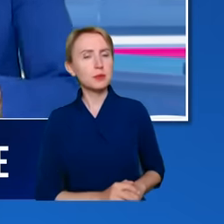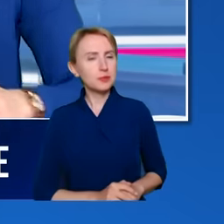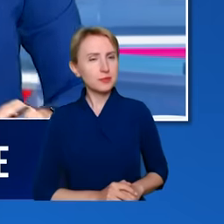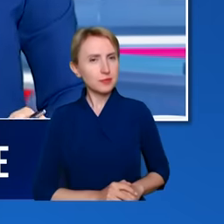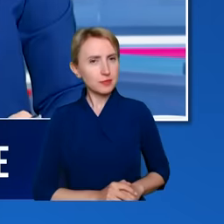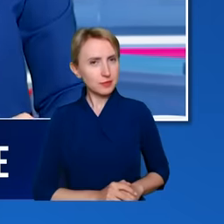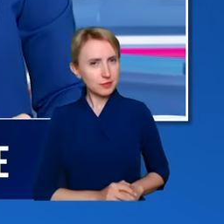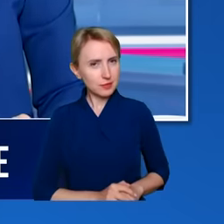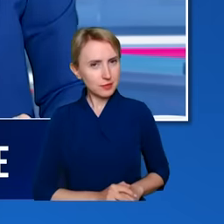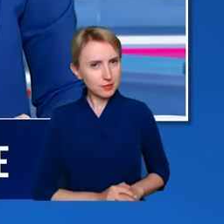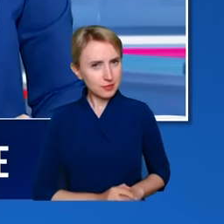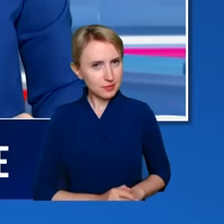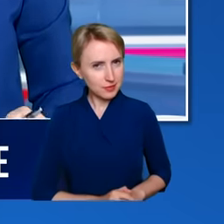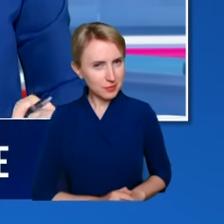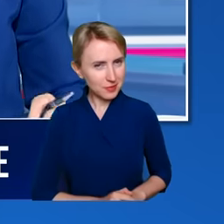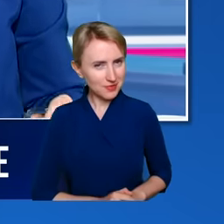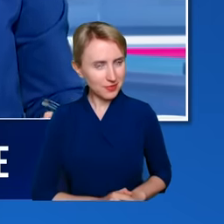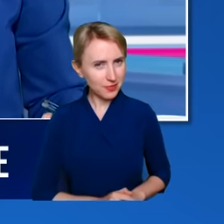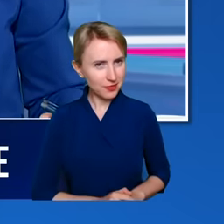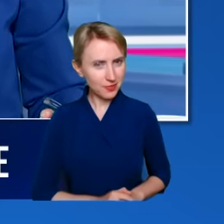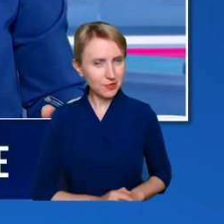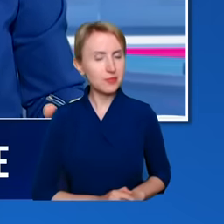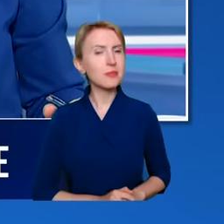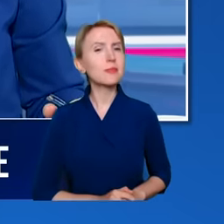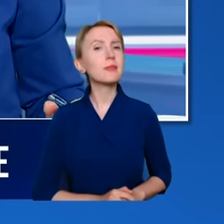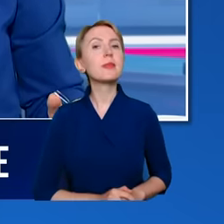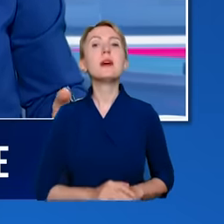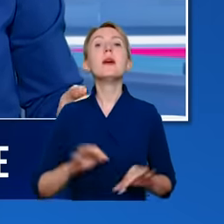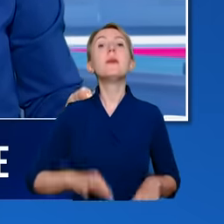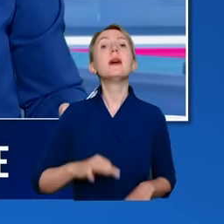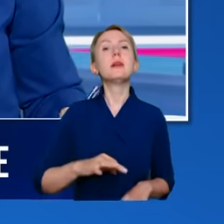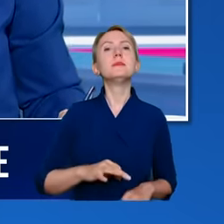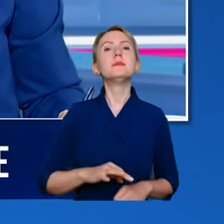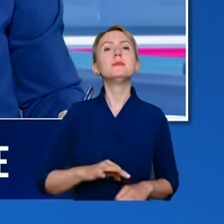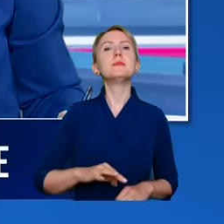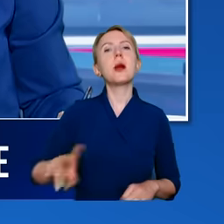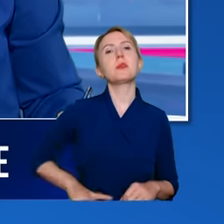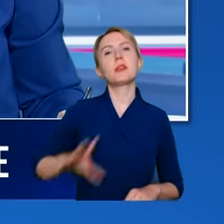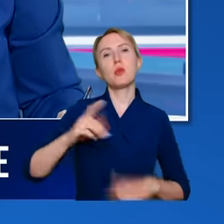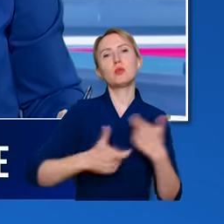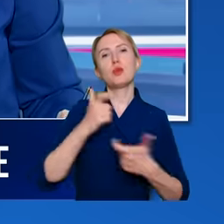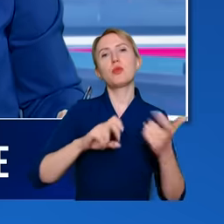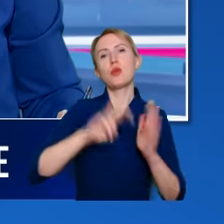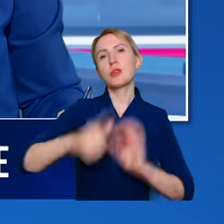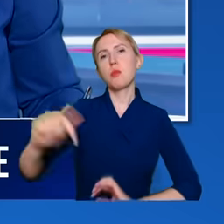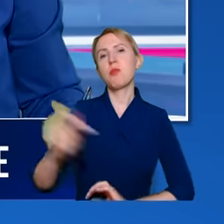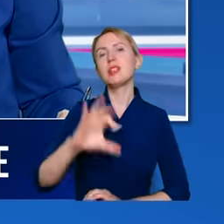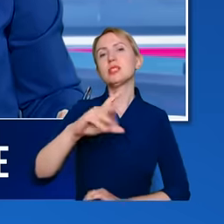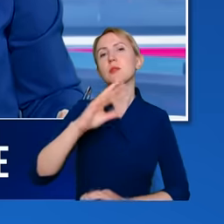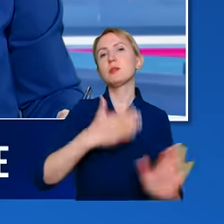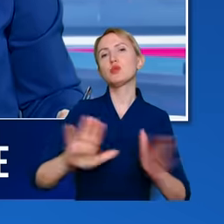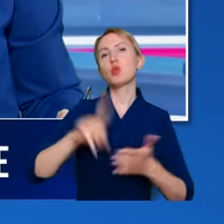Mówię o tym, że z KPO mogliśmy... Potem już nie powinna być w ogóle powołana na ministra klimatu. Po tym, co zrobiła. Siemens napisał jej ustawę. Ja się